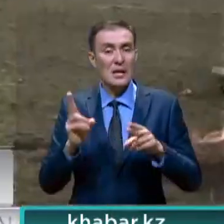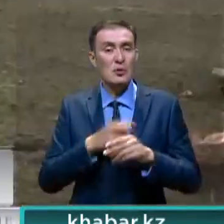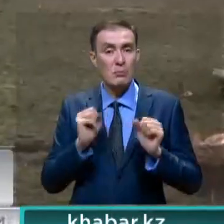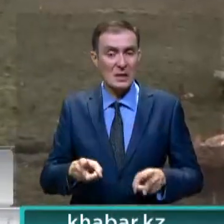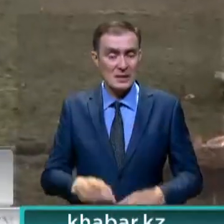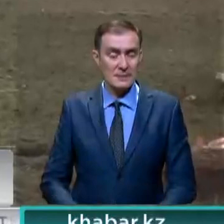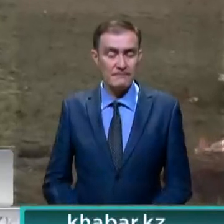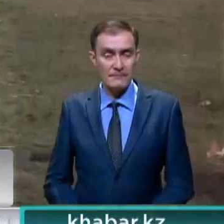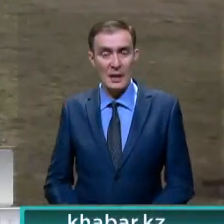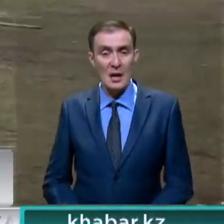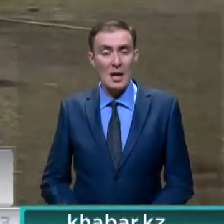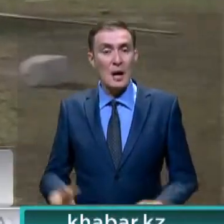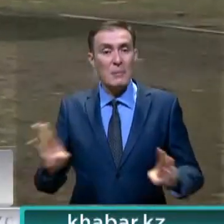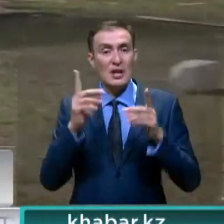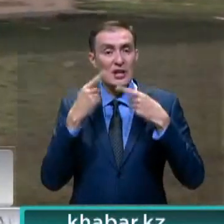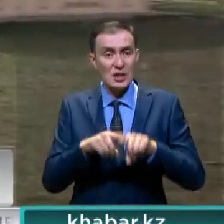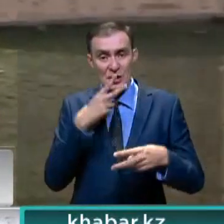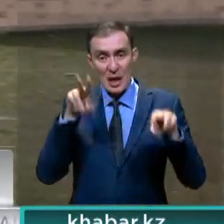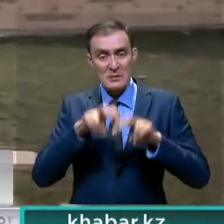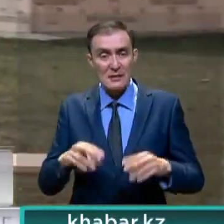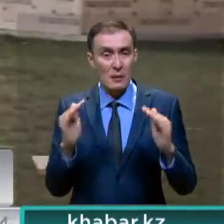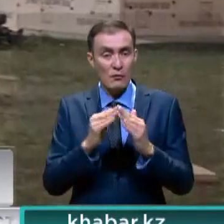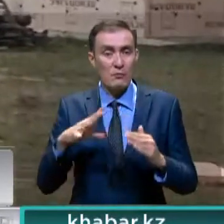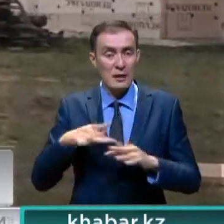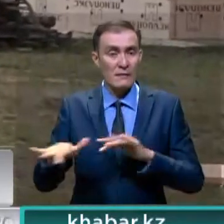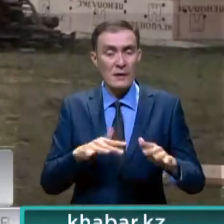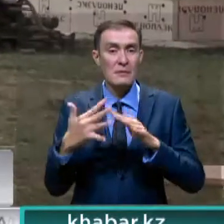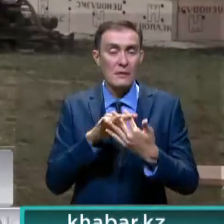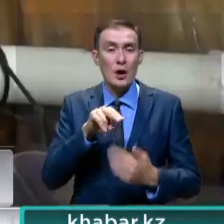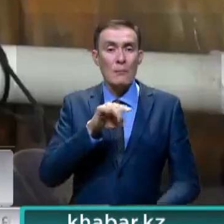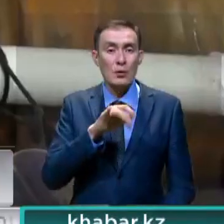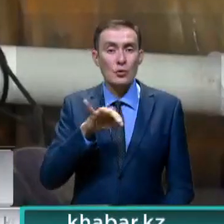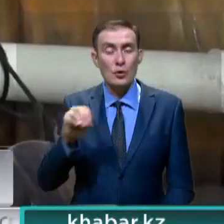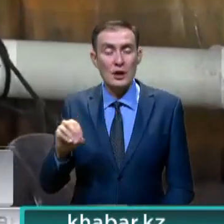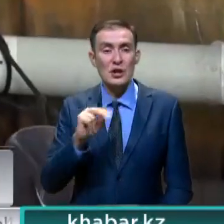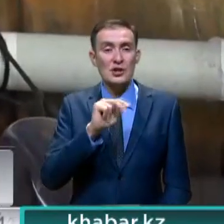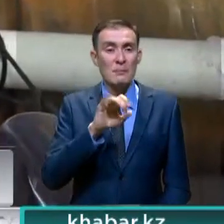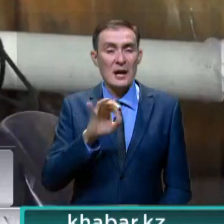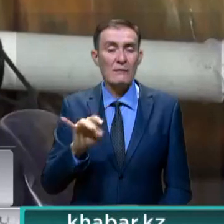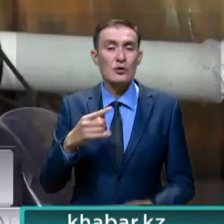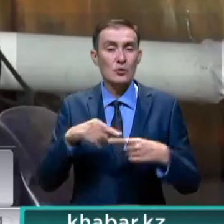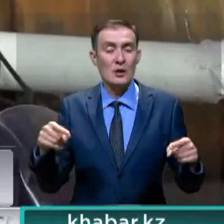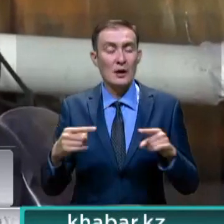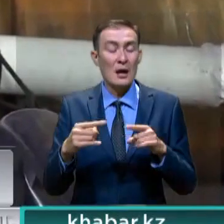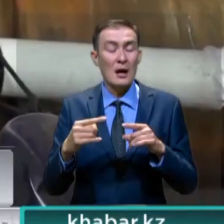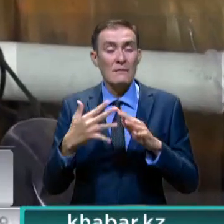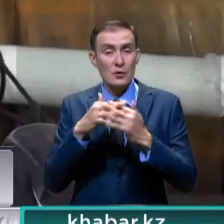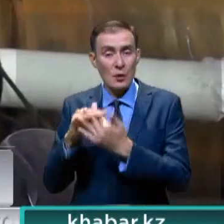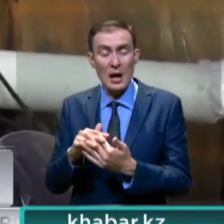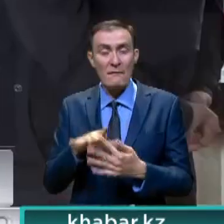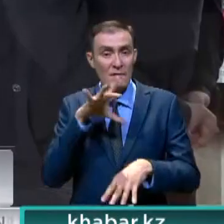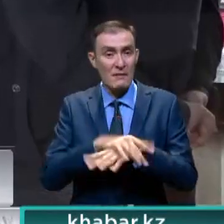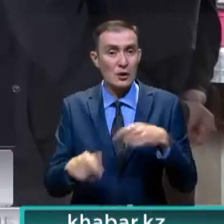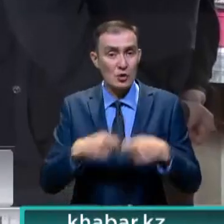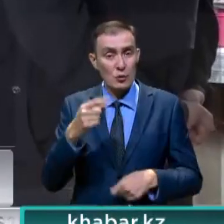безопасности. Пожарно-техническое обследование домов для переселенцев проводили в селах Подгорное, Чапаево, Бесколь, Налобино, Якорь. О выявленных нарушениях